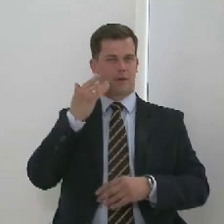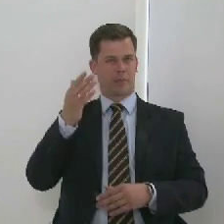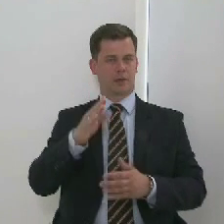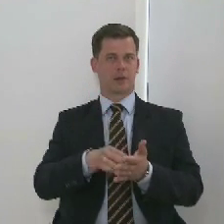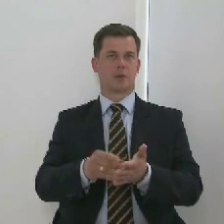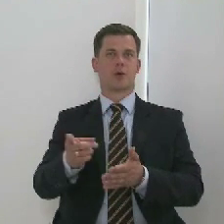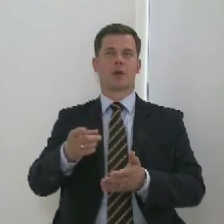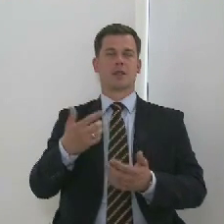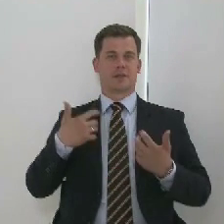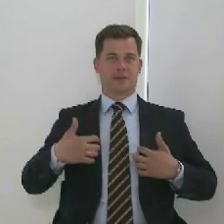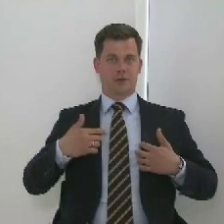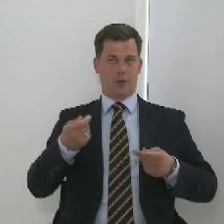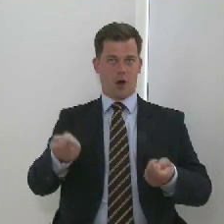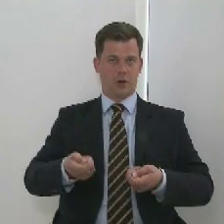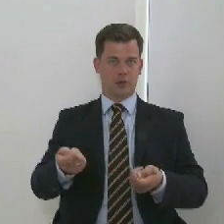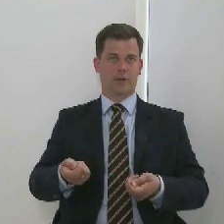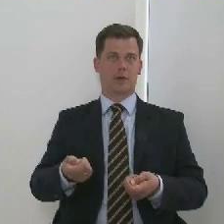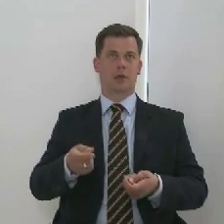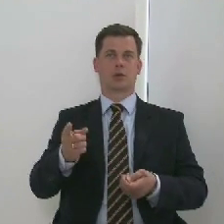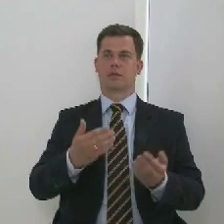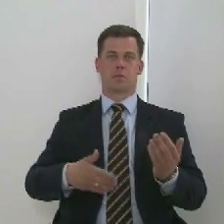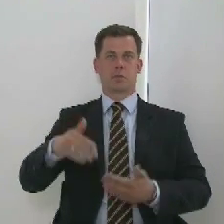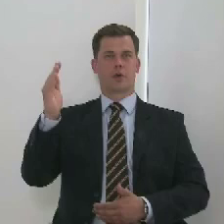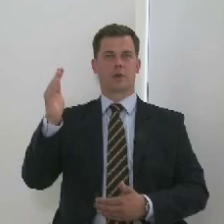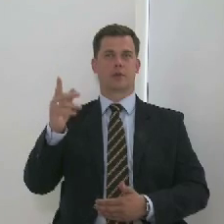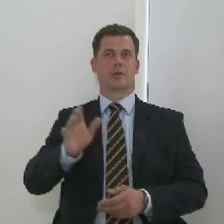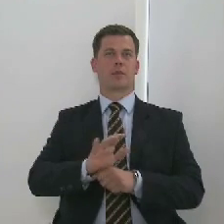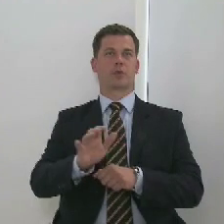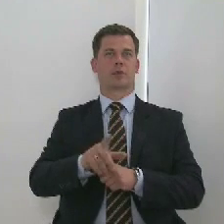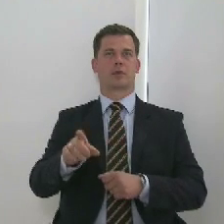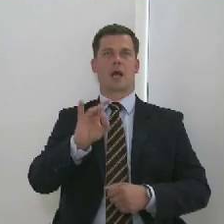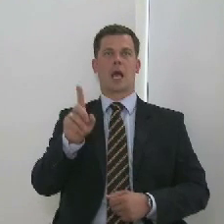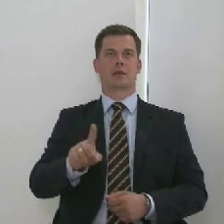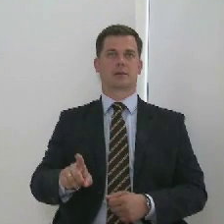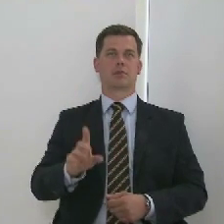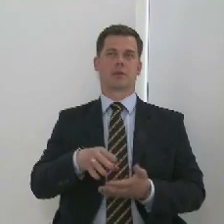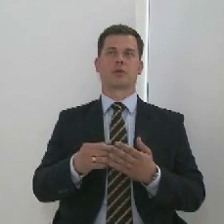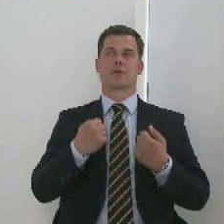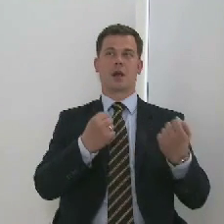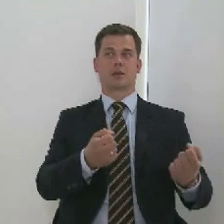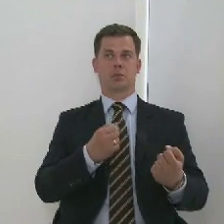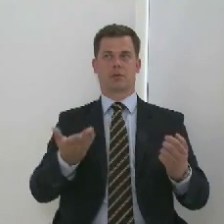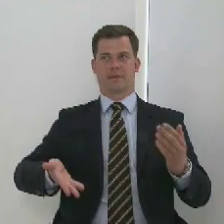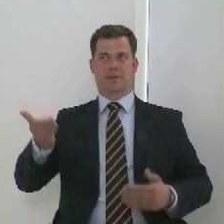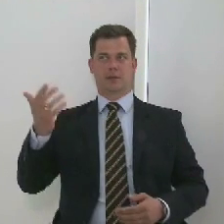teraz hodowla zwierząt przewyższa co do produkcji gazów cieplarnianych transport.